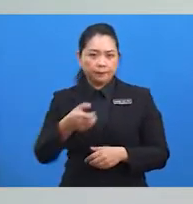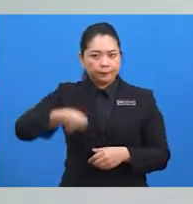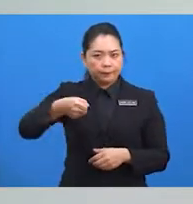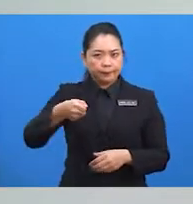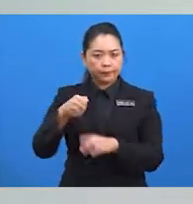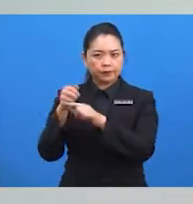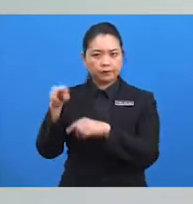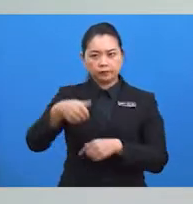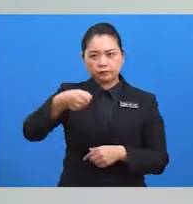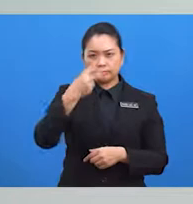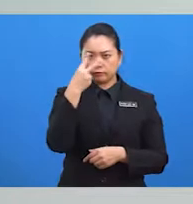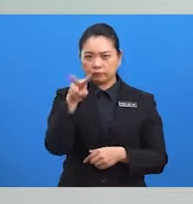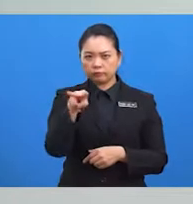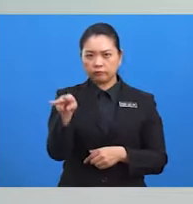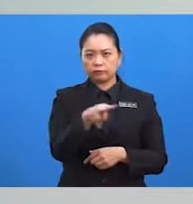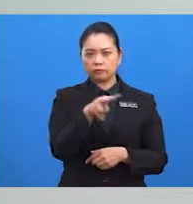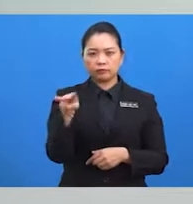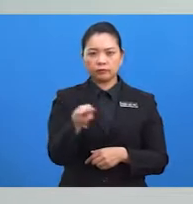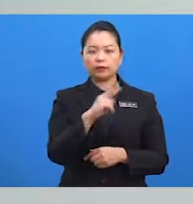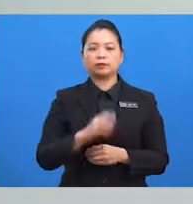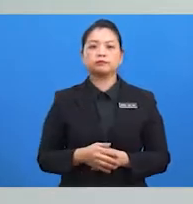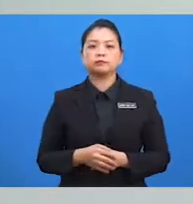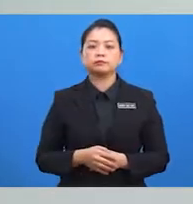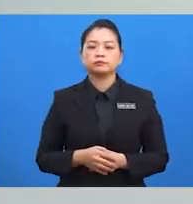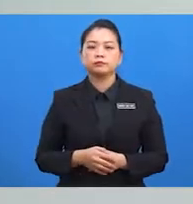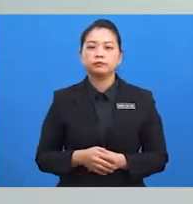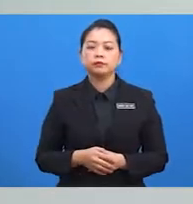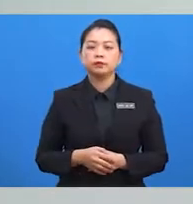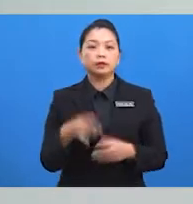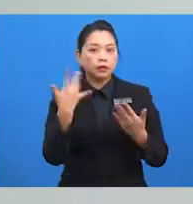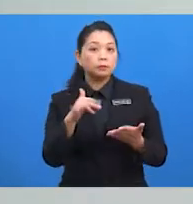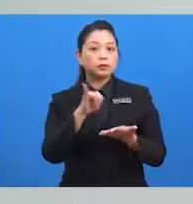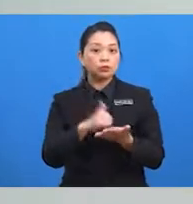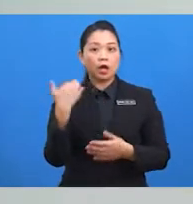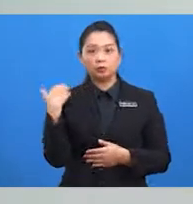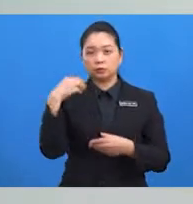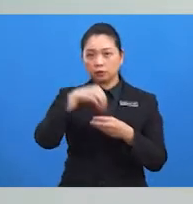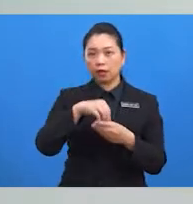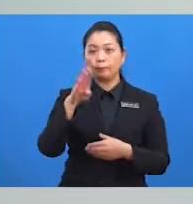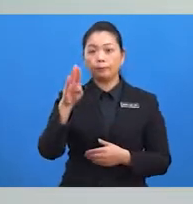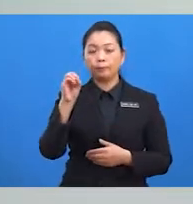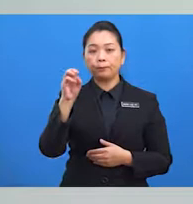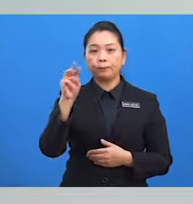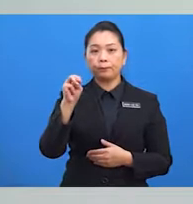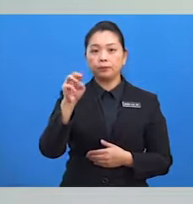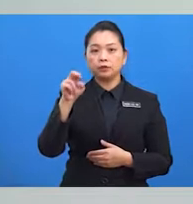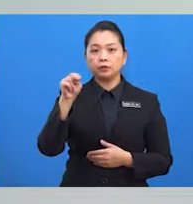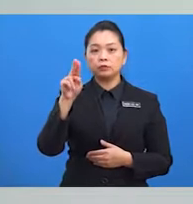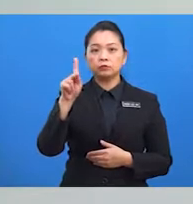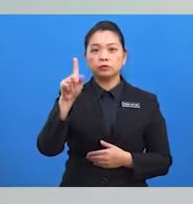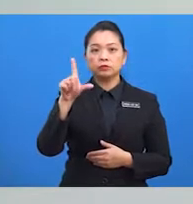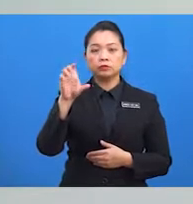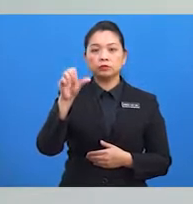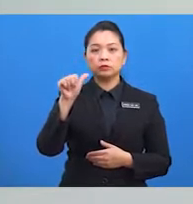sinar anda the active yang dibebaskan dalam letupan bom nuklir boleh menggunakan